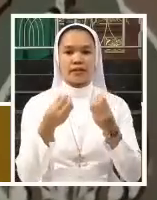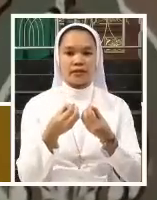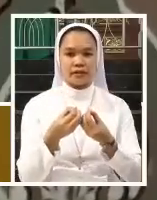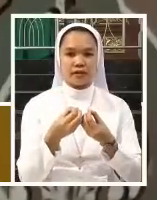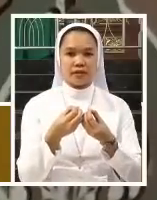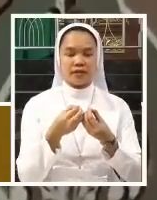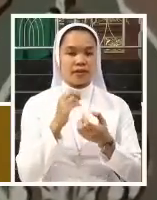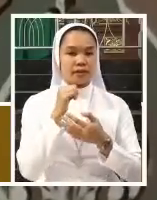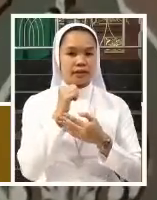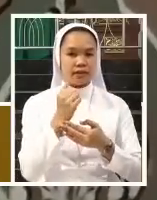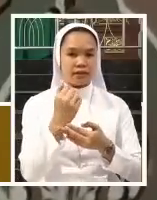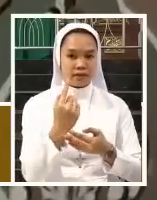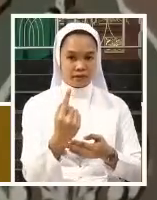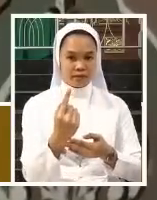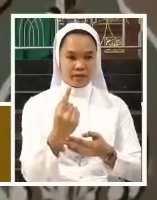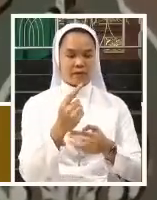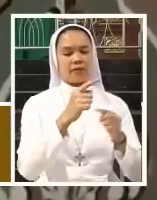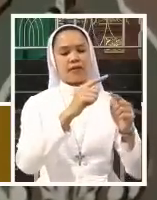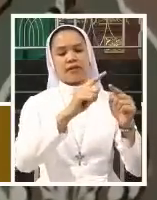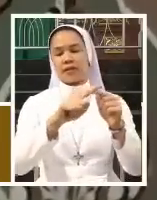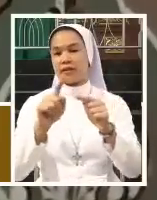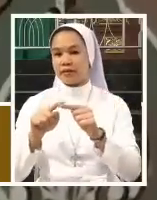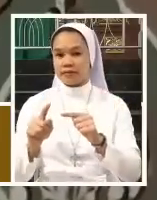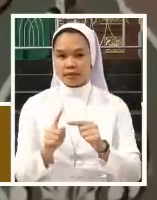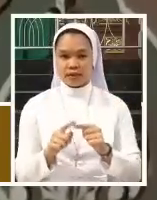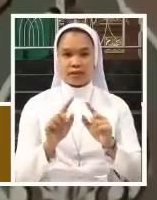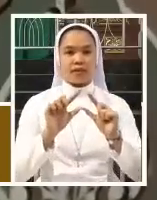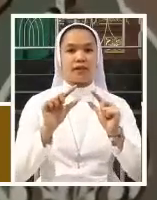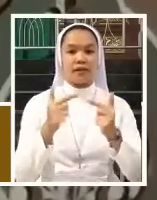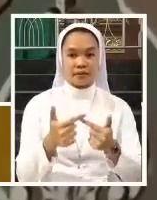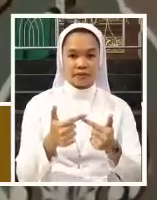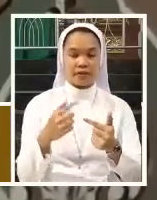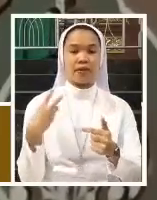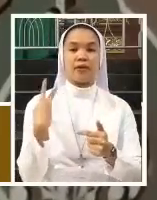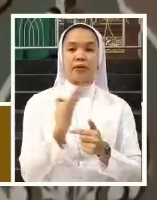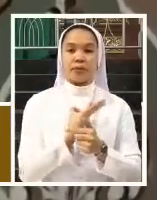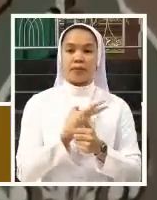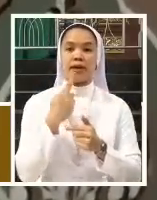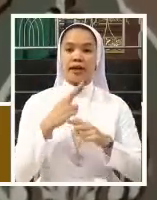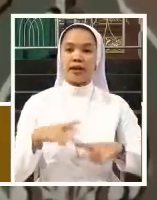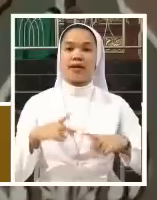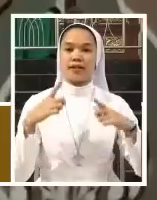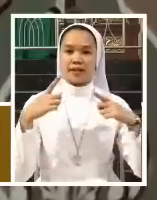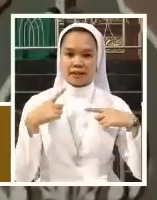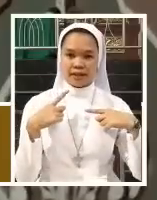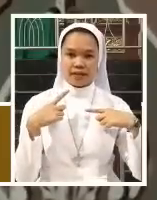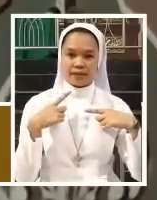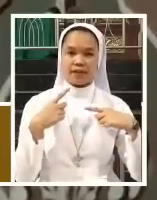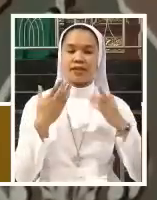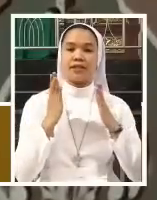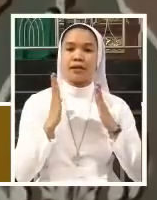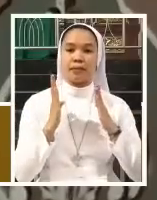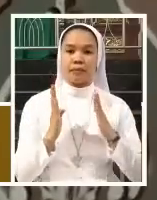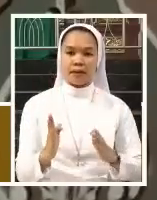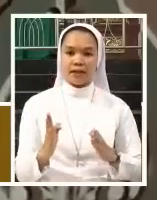sarong asosasyon, kita buhay na hawak ni